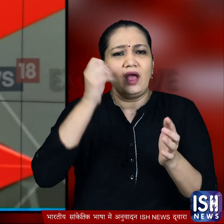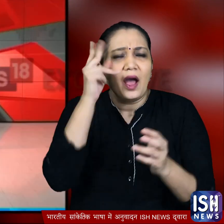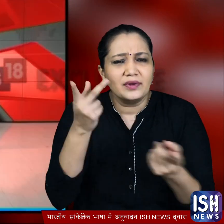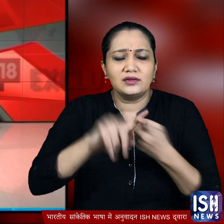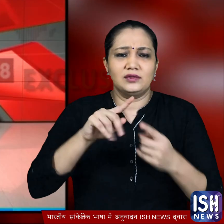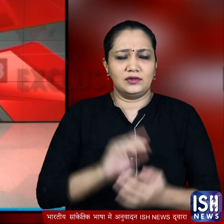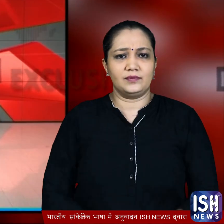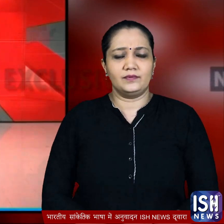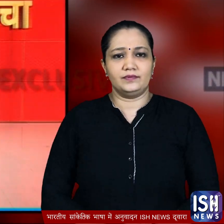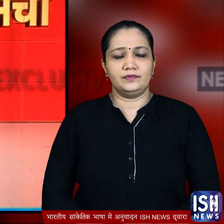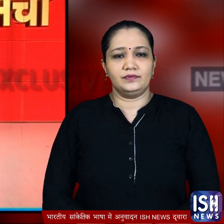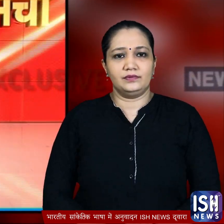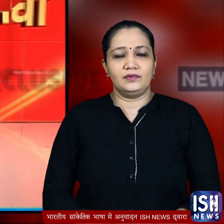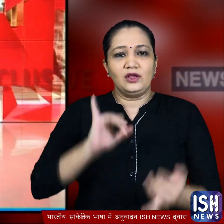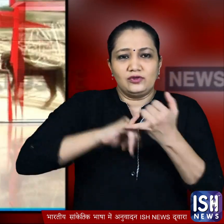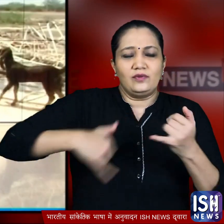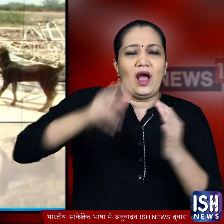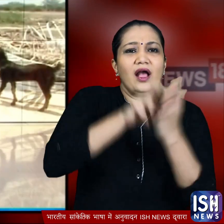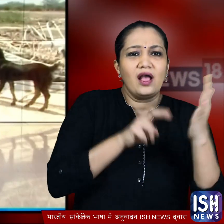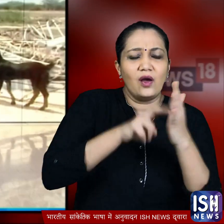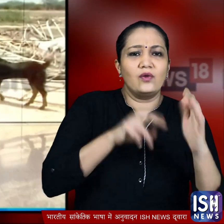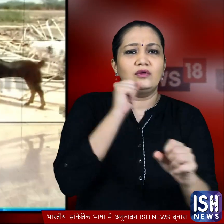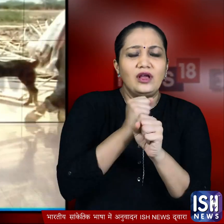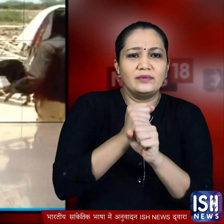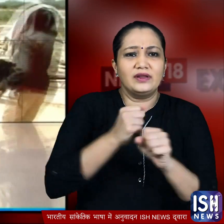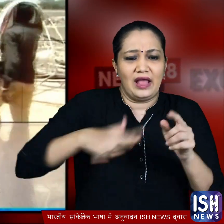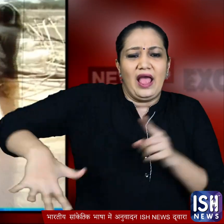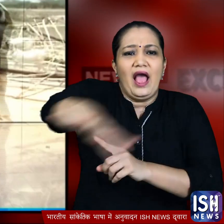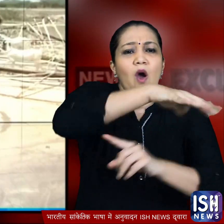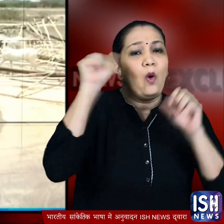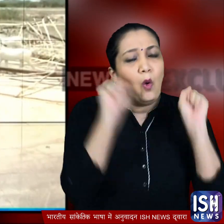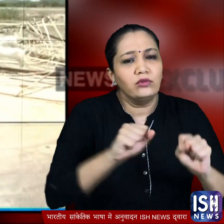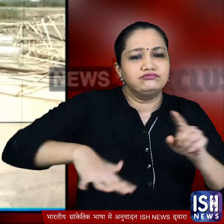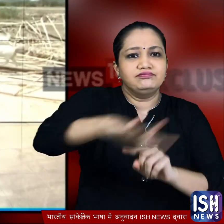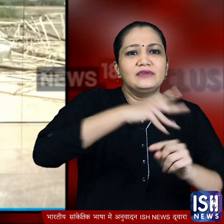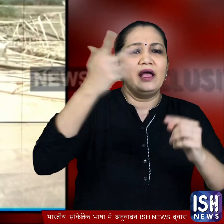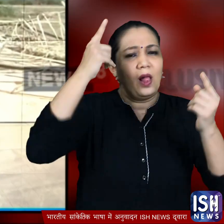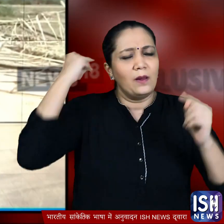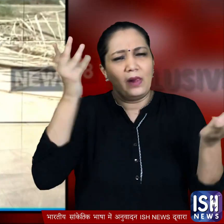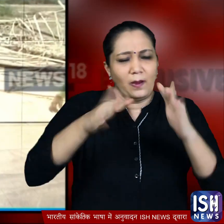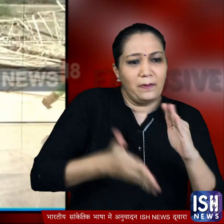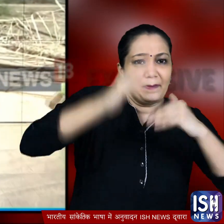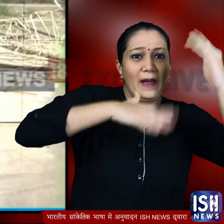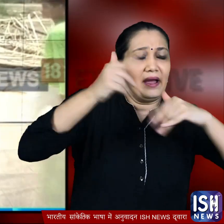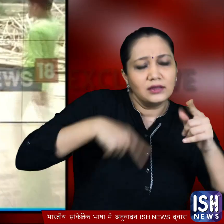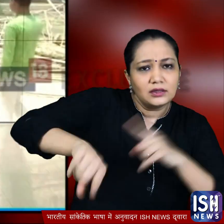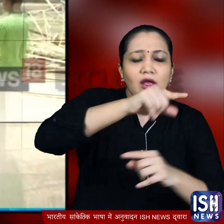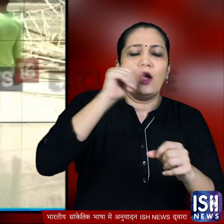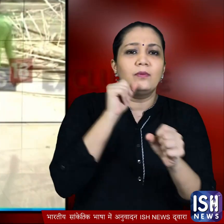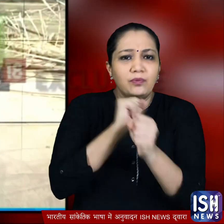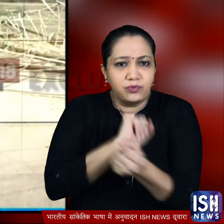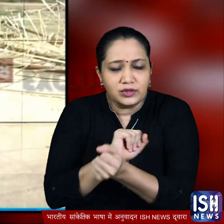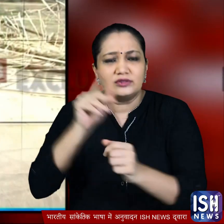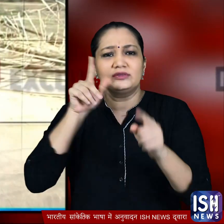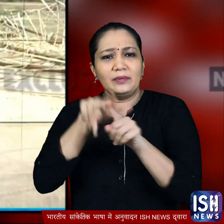एक घटना हुई। वहां के सोनवा गांव में सरकारी चारागाह की जमीन से अवैध कब्जा हटवाने के लिए पुलिस और प्रशासन की टीम पहुंची तो